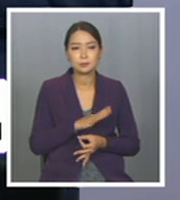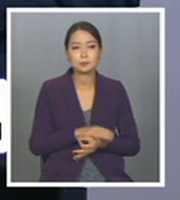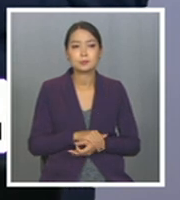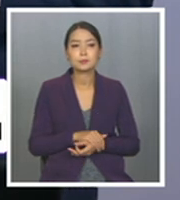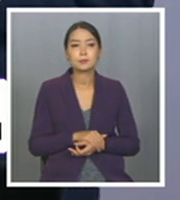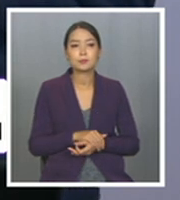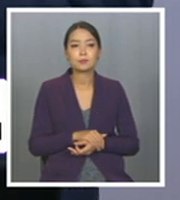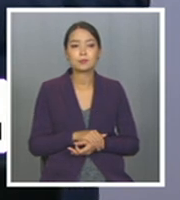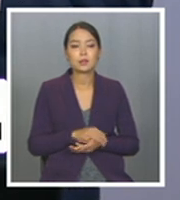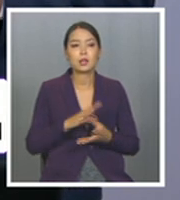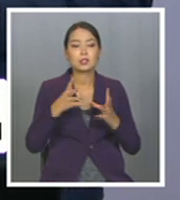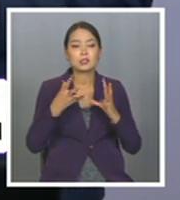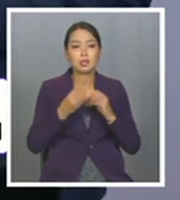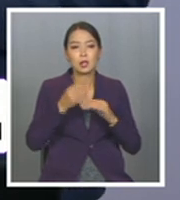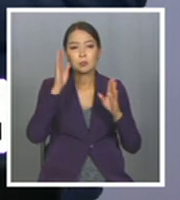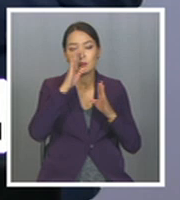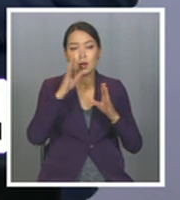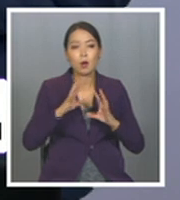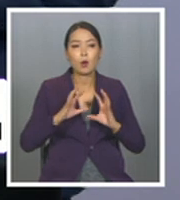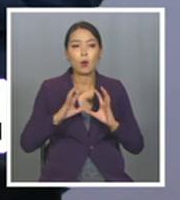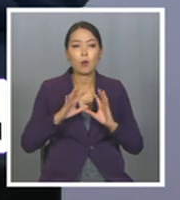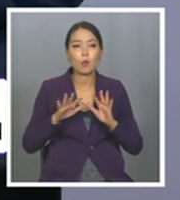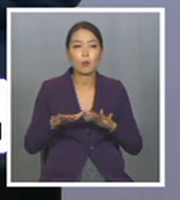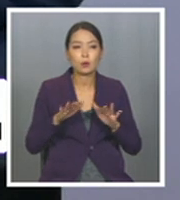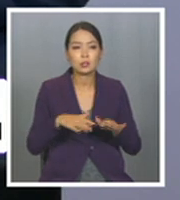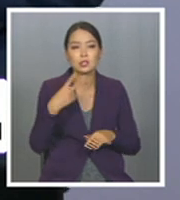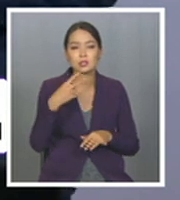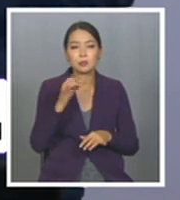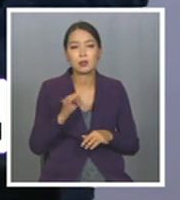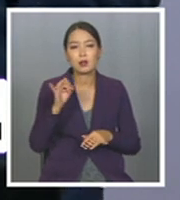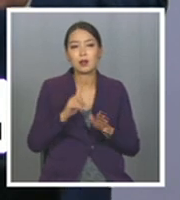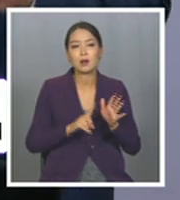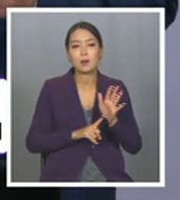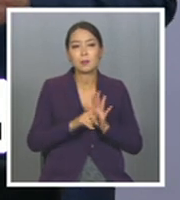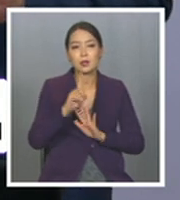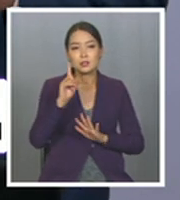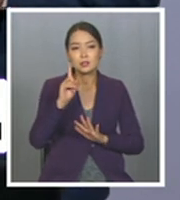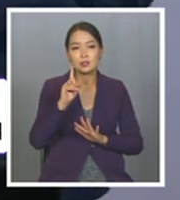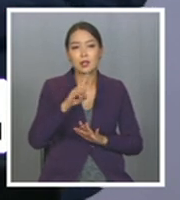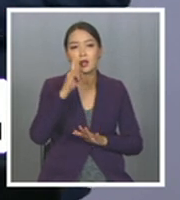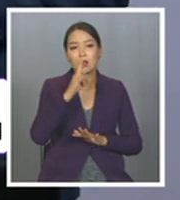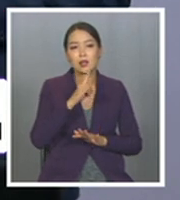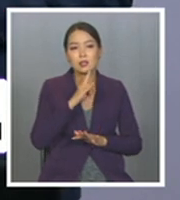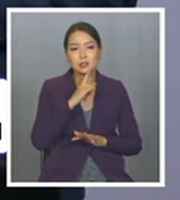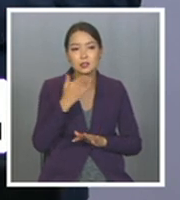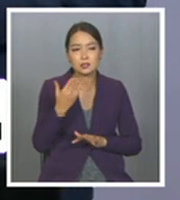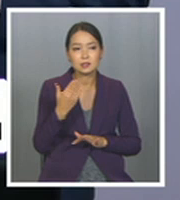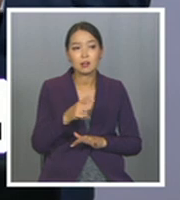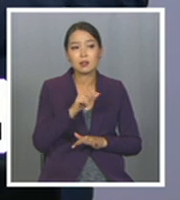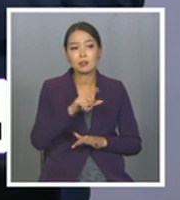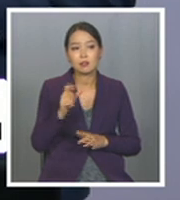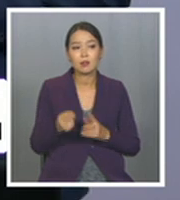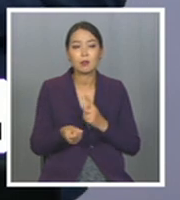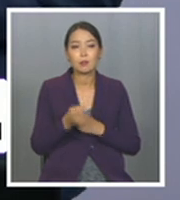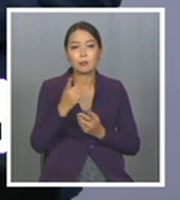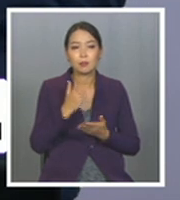Жалпы табиғи географиялық ортаның әсерін 20-шы ғасырдың басында қазақтың зиялылары да айналса бастады.